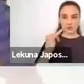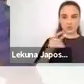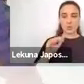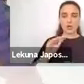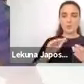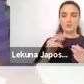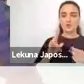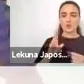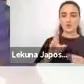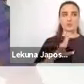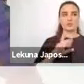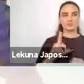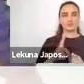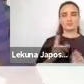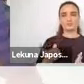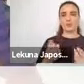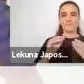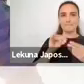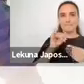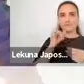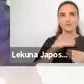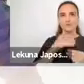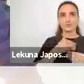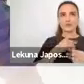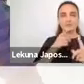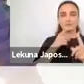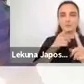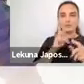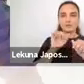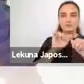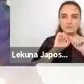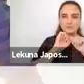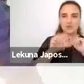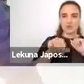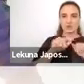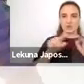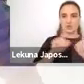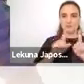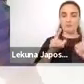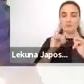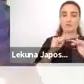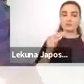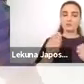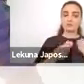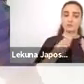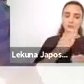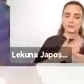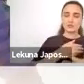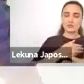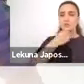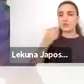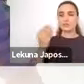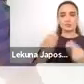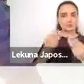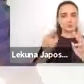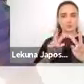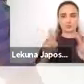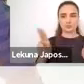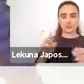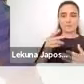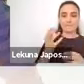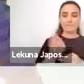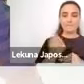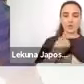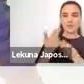გამოწვევასავით უნდა იყოს და ამიტომ არსებობს ხო უამრავი ტიპის თამაშები, როგორც პატარებისთვის, ასე დასრულებისთვის, რომელიც